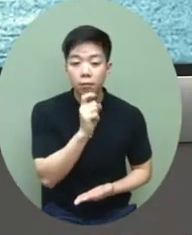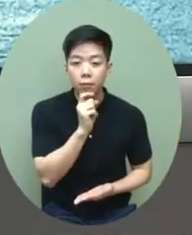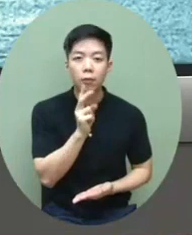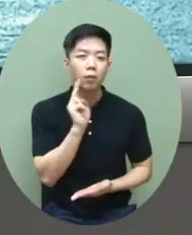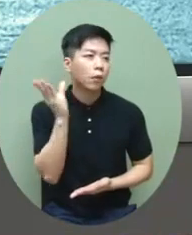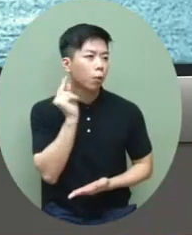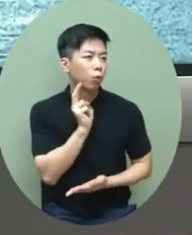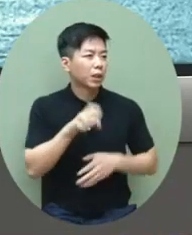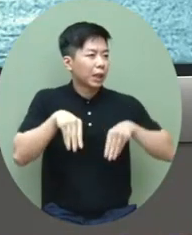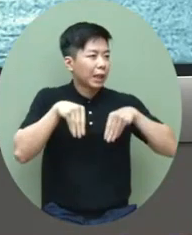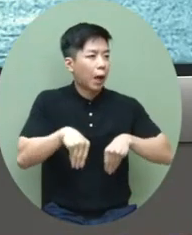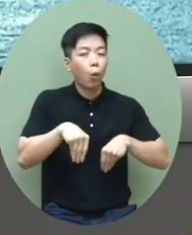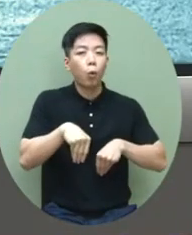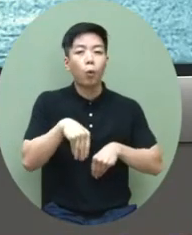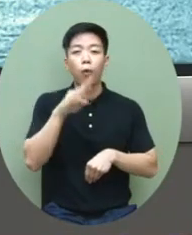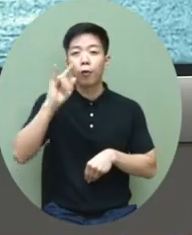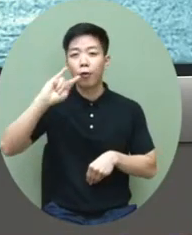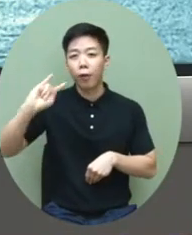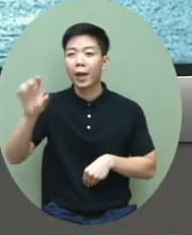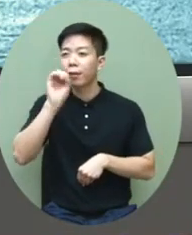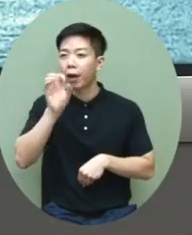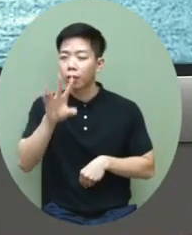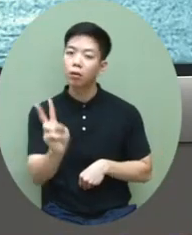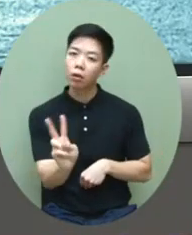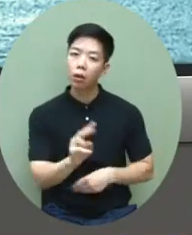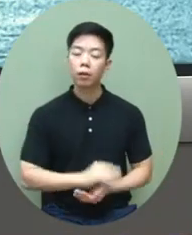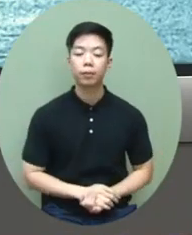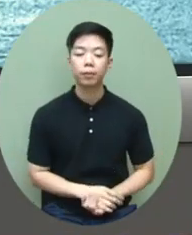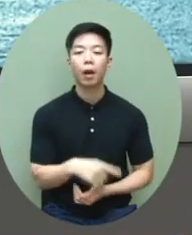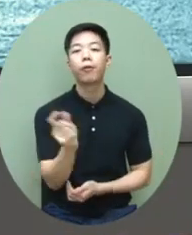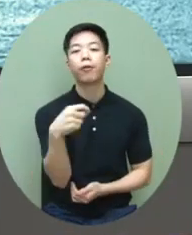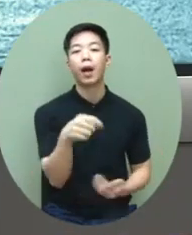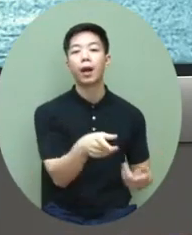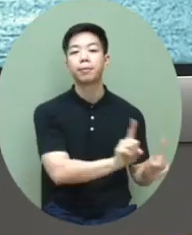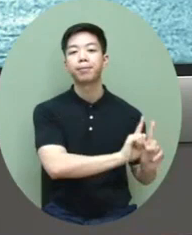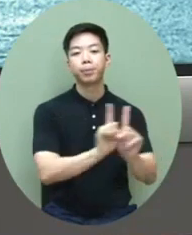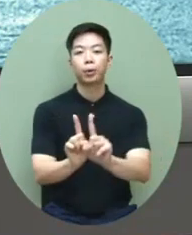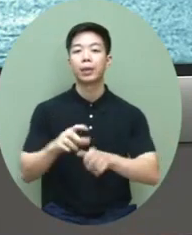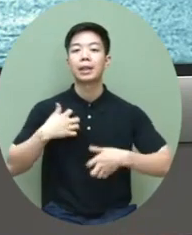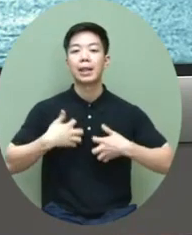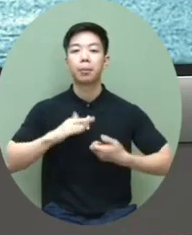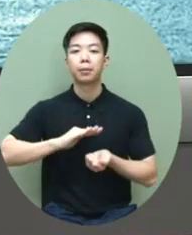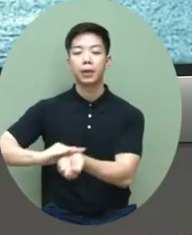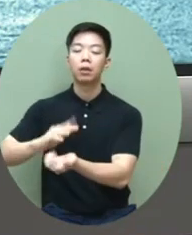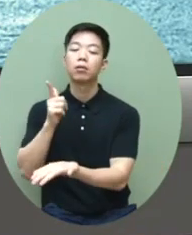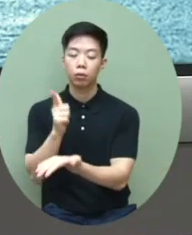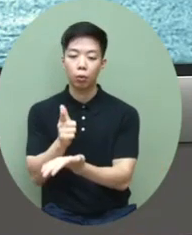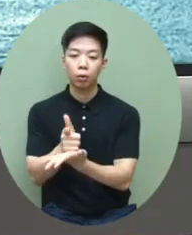狗吠咁嘅聲啊，咁咧就盡快就要帶佢去急症室。因為我係需